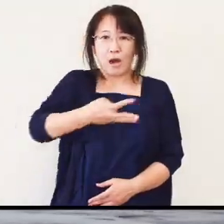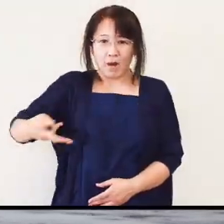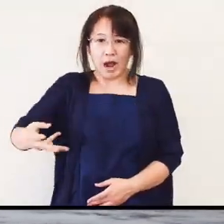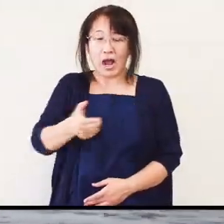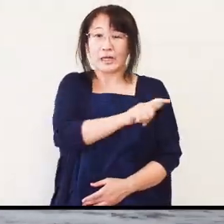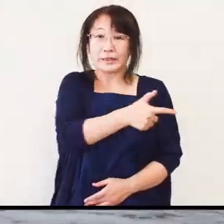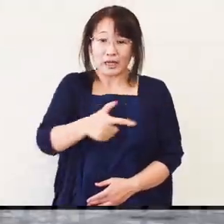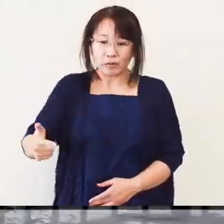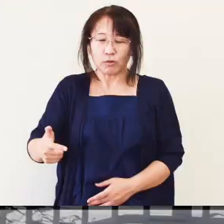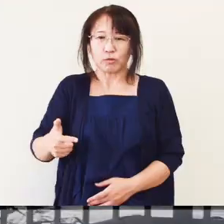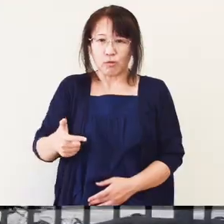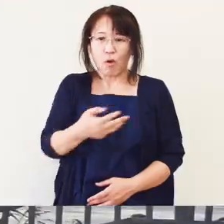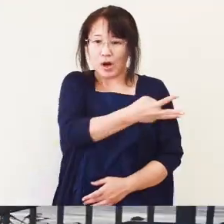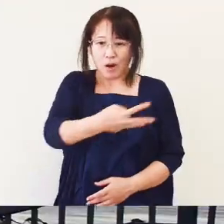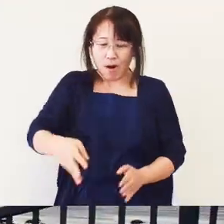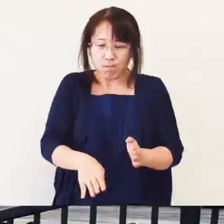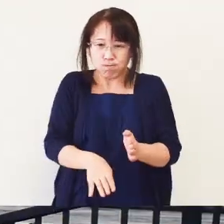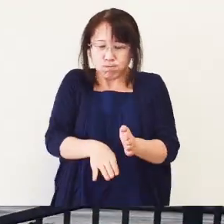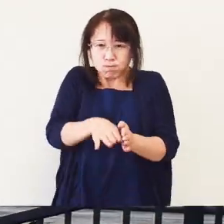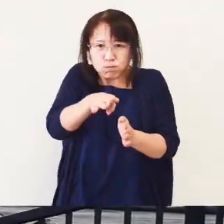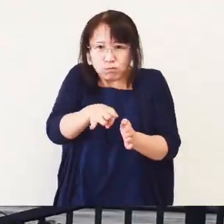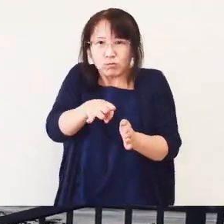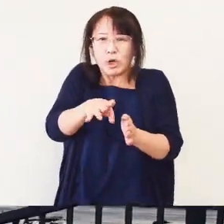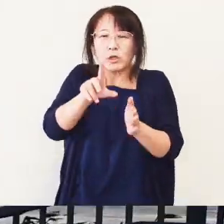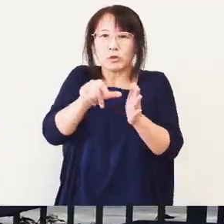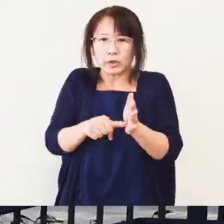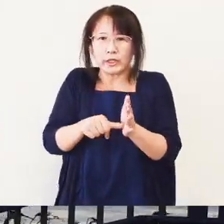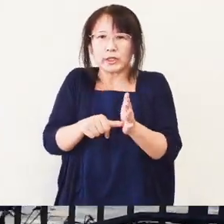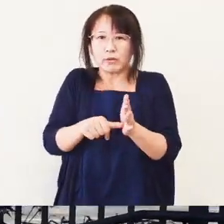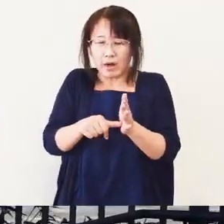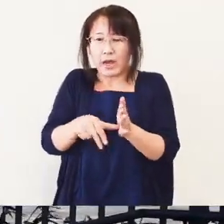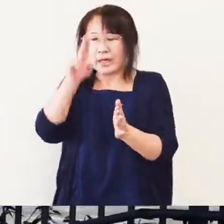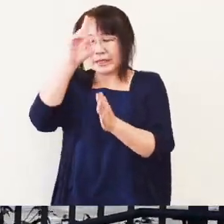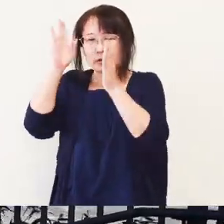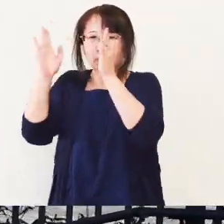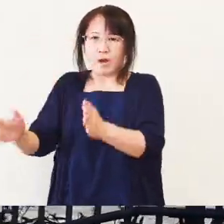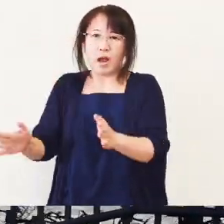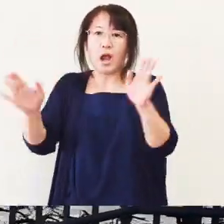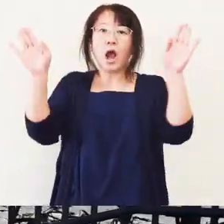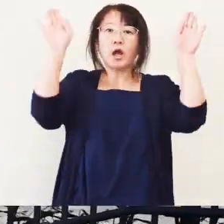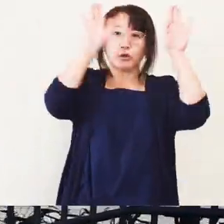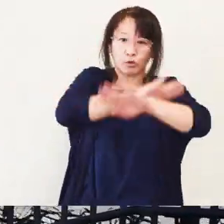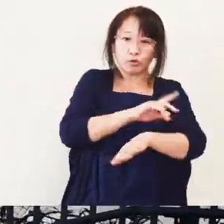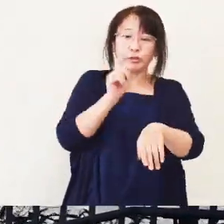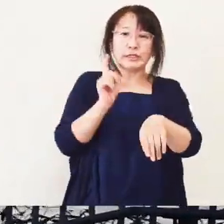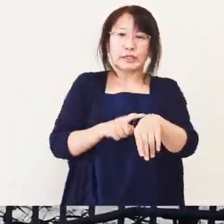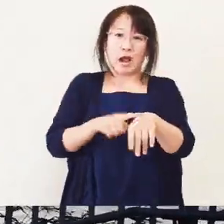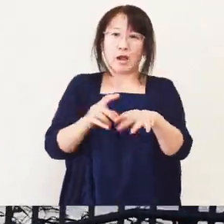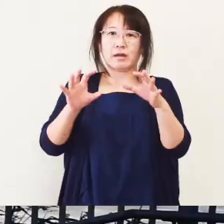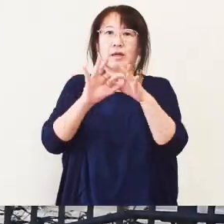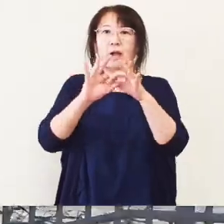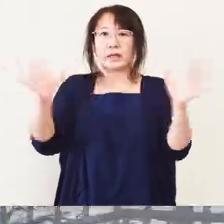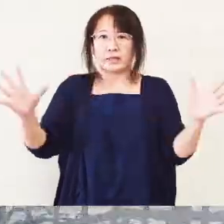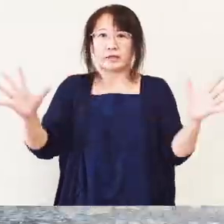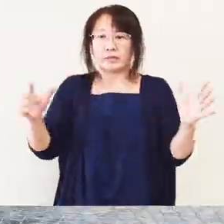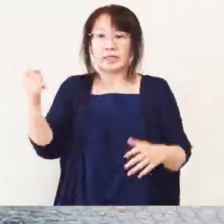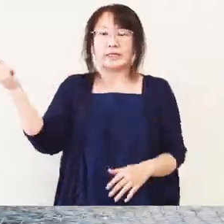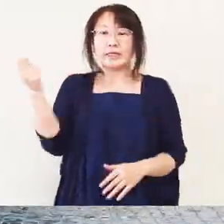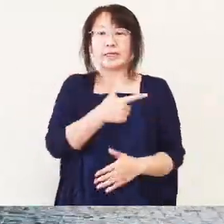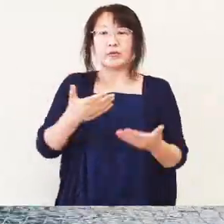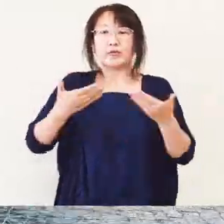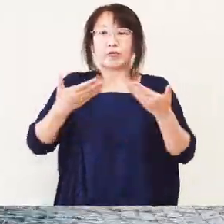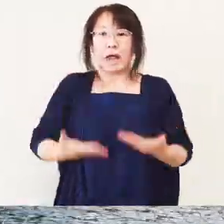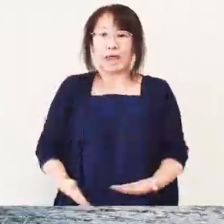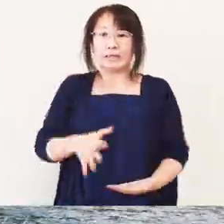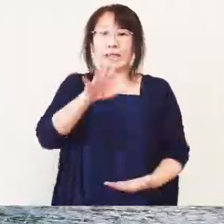迫った段階では、日中、夜間など時間帯に関係なく緊急安全確保を